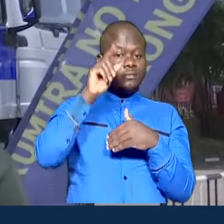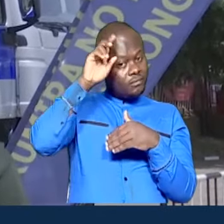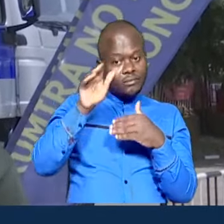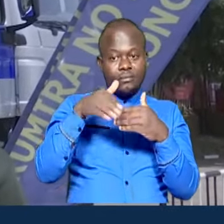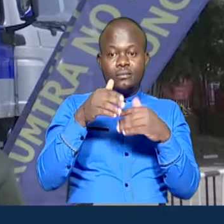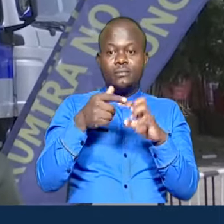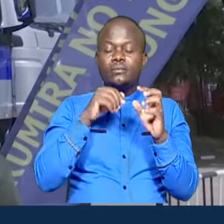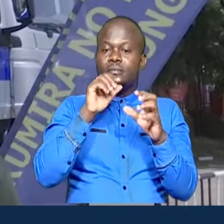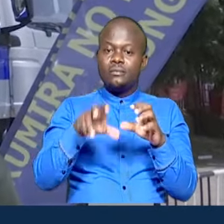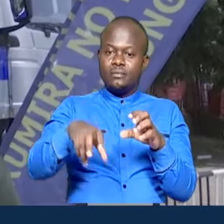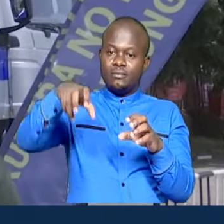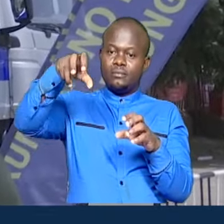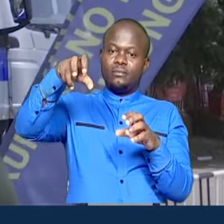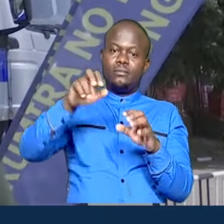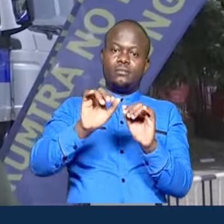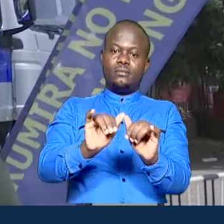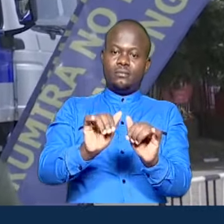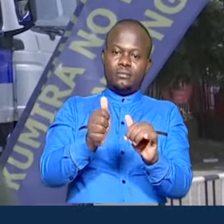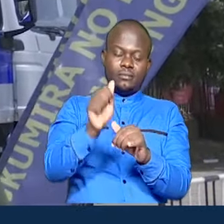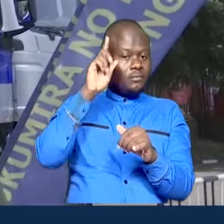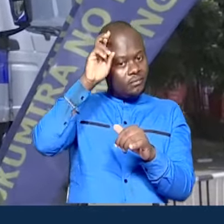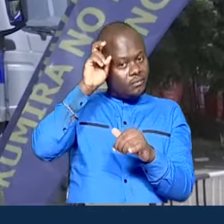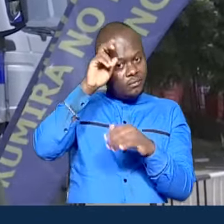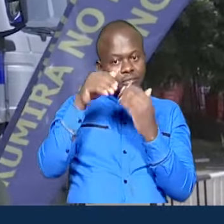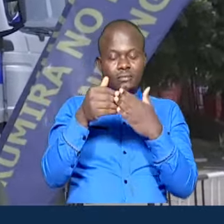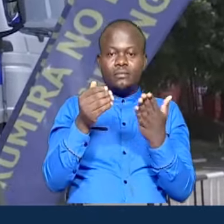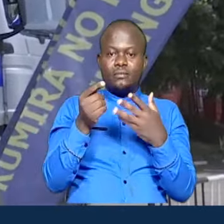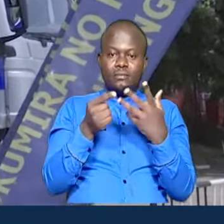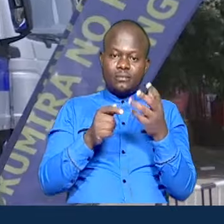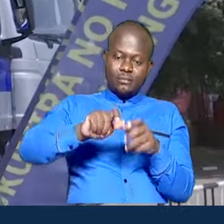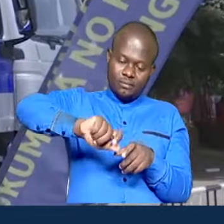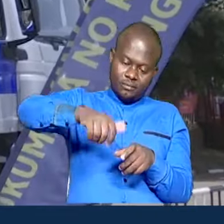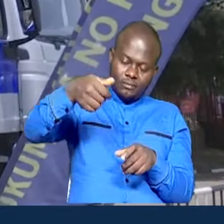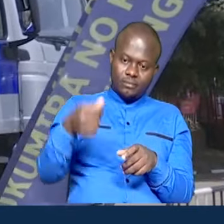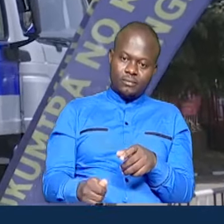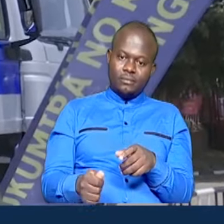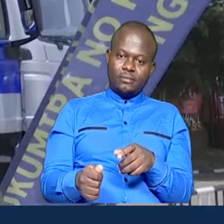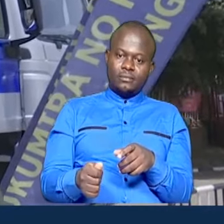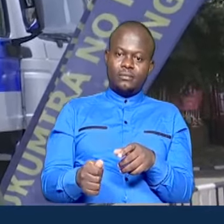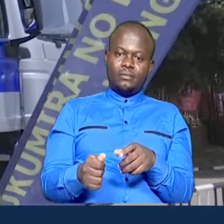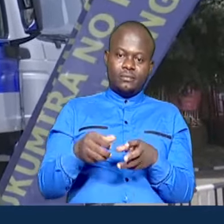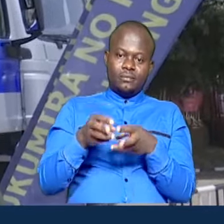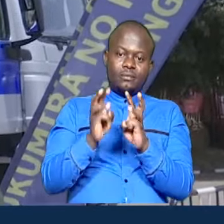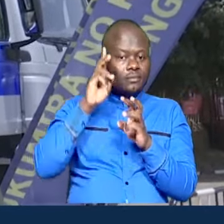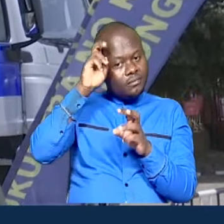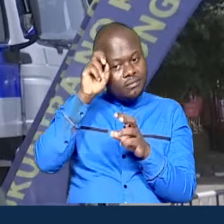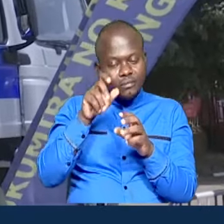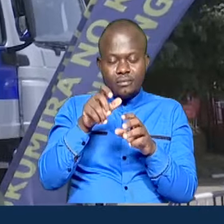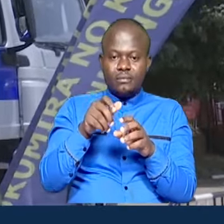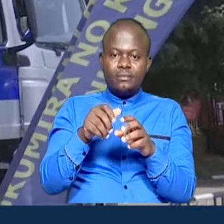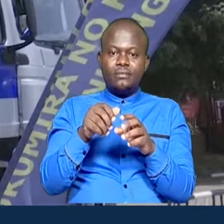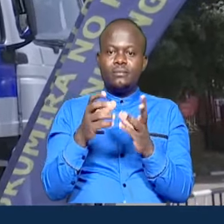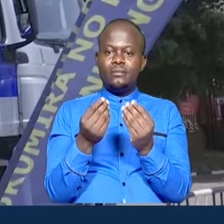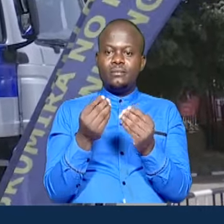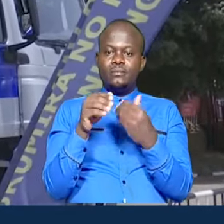ariko ntuyicomokore, ukayisigaho wowe ukumva ko hari akantu ukaraga gutya, iyo ugakaraze hari ukuntu wumva ko imeze